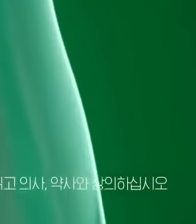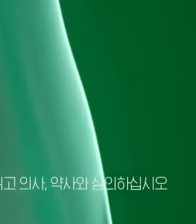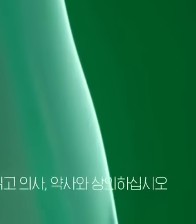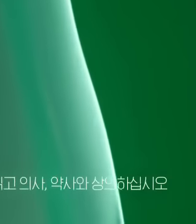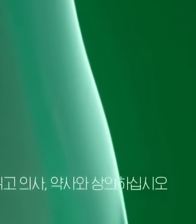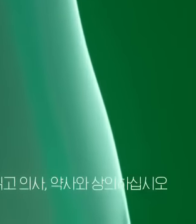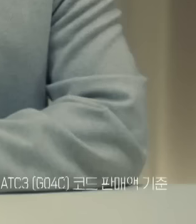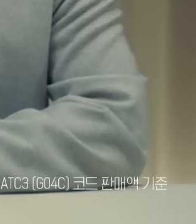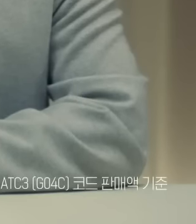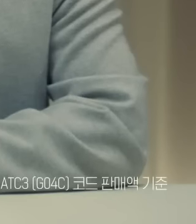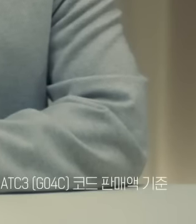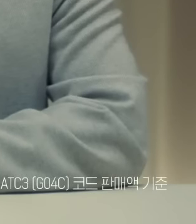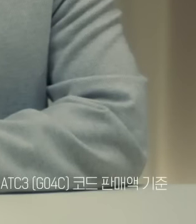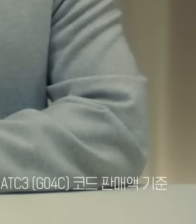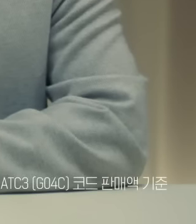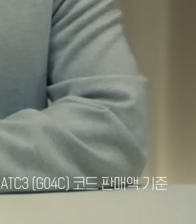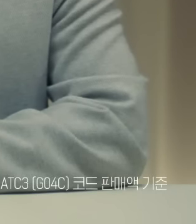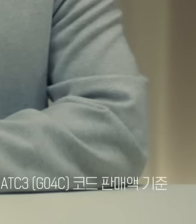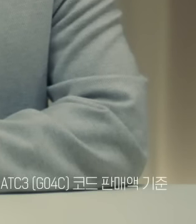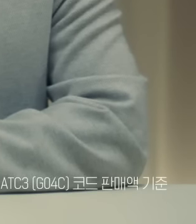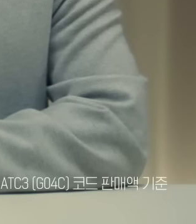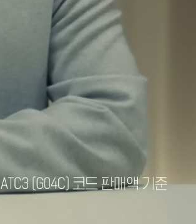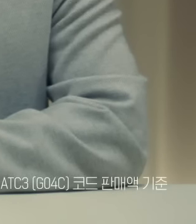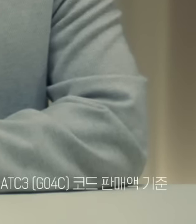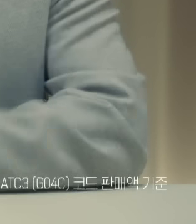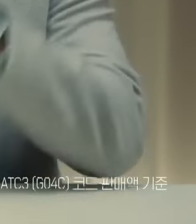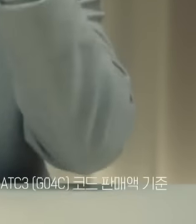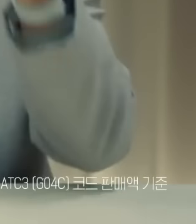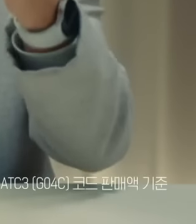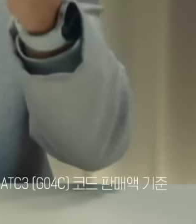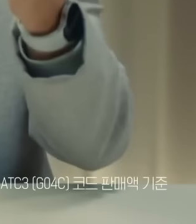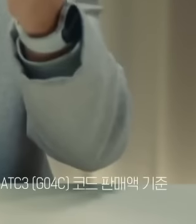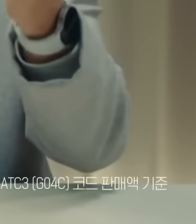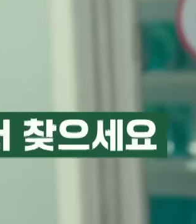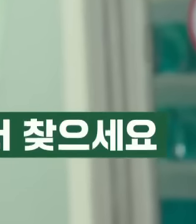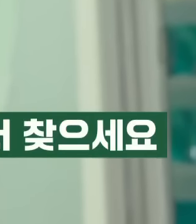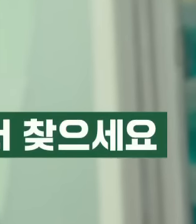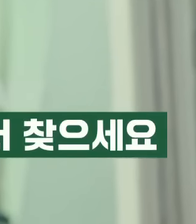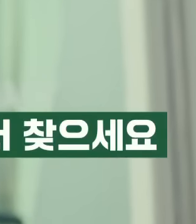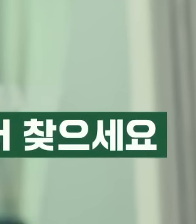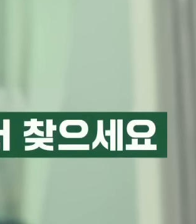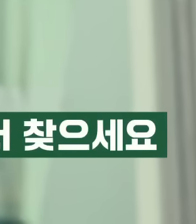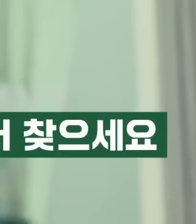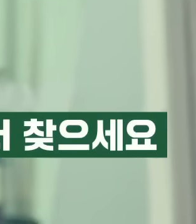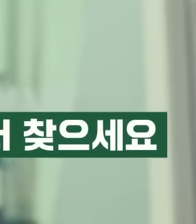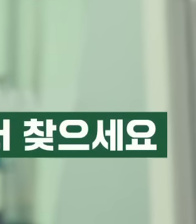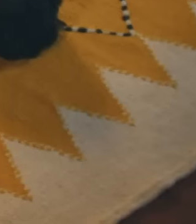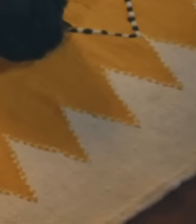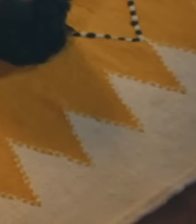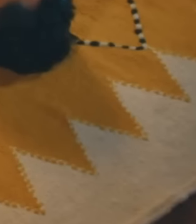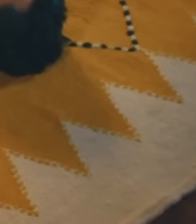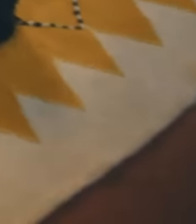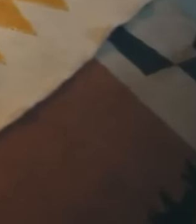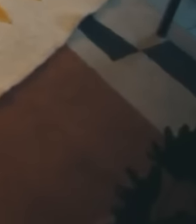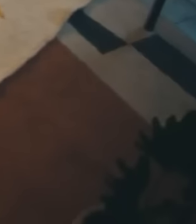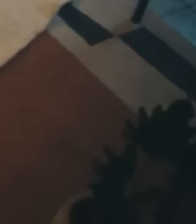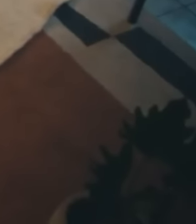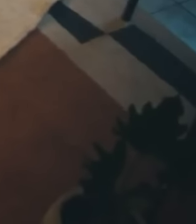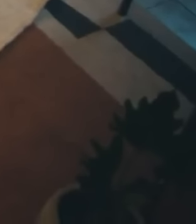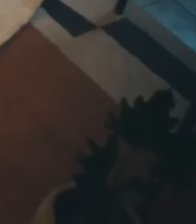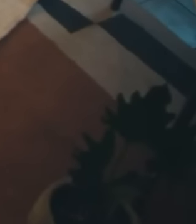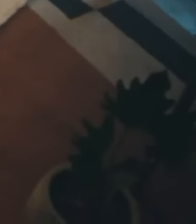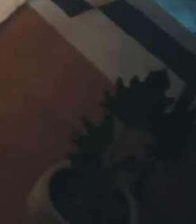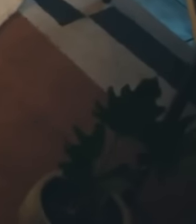개발된 생약성분 함유. 야뇨, 잔뇨, 빈뇨엔 팝베이리 카레토 포텐. 약이라 다르네요.